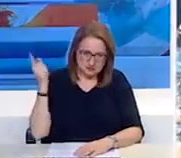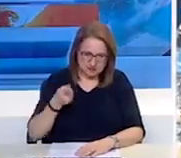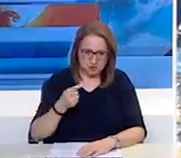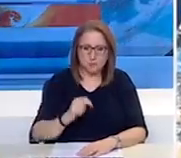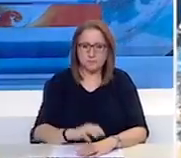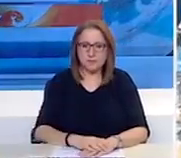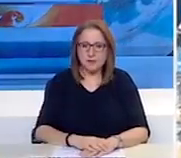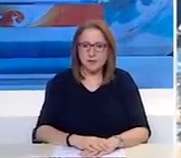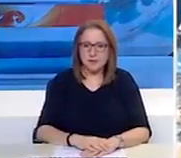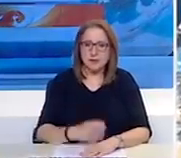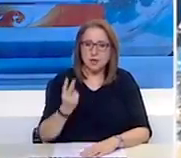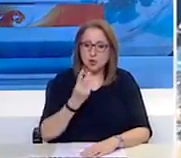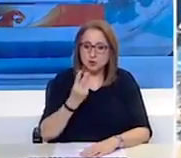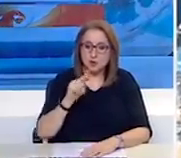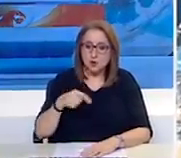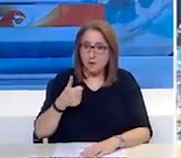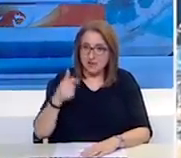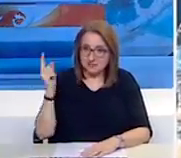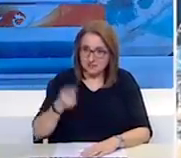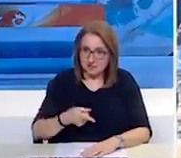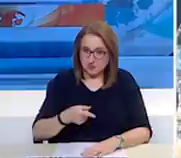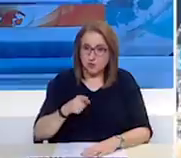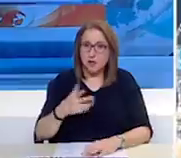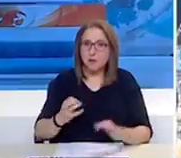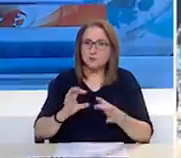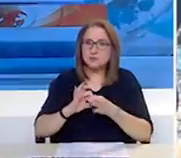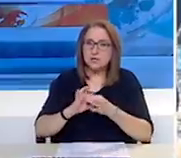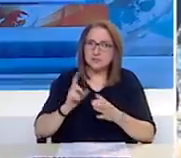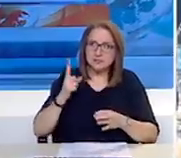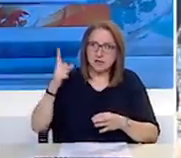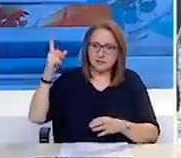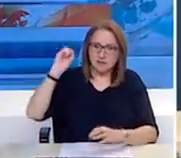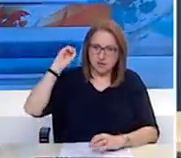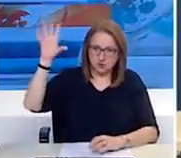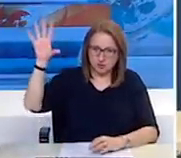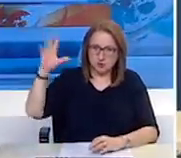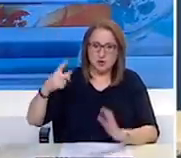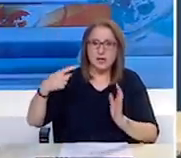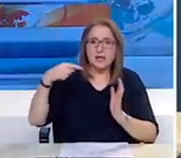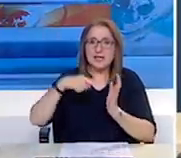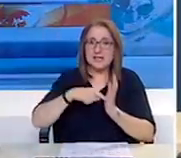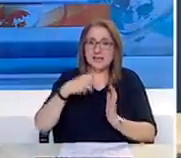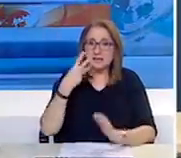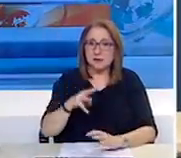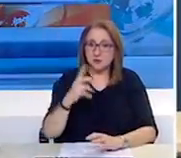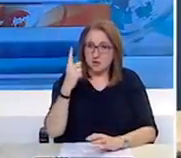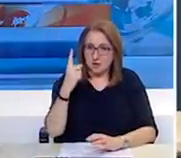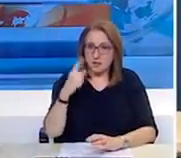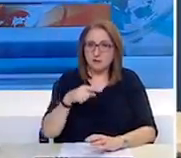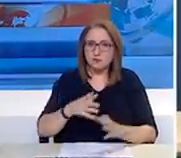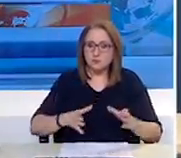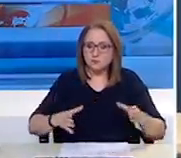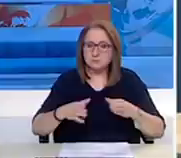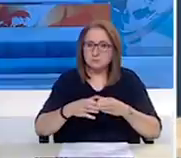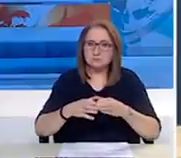593, δηλαδή το 22,6%, θεωρούνται σχετιζόμενα με ταξίδι από το εξωτερικό και 1.301 είναι σχετιζόμενα με ήδη